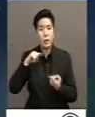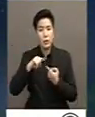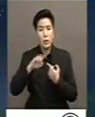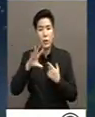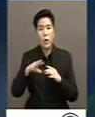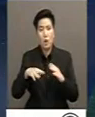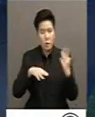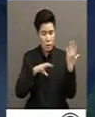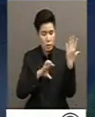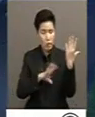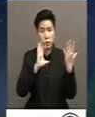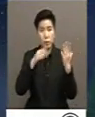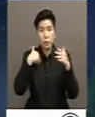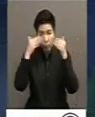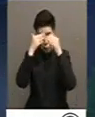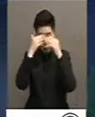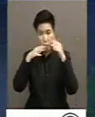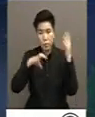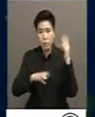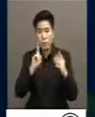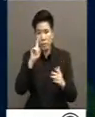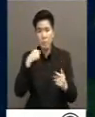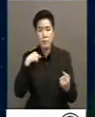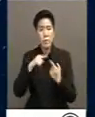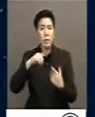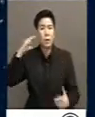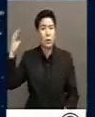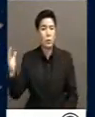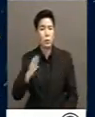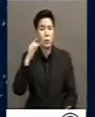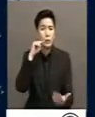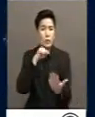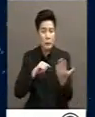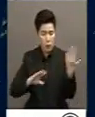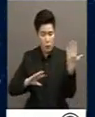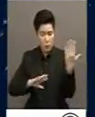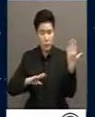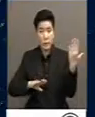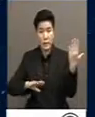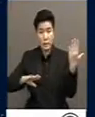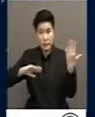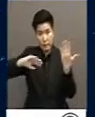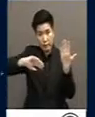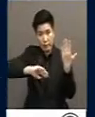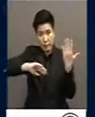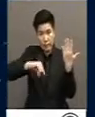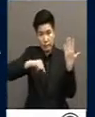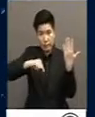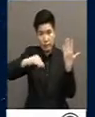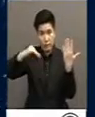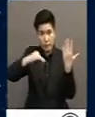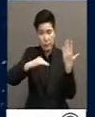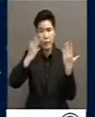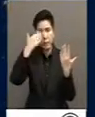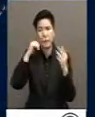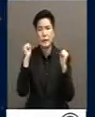ของเหนือเกาะสุมาตราอีกปัจจัยหนึ่งนะครับนั่นก็คือลมมรสุมทางด้านตะวันออกเฉียงเหนือที่มีกำลังแรงครับเพราะว่าถูกหย่อมความกดอ